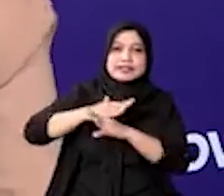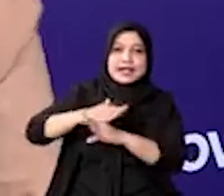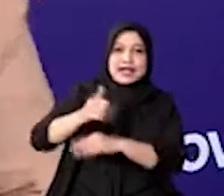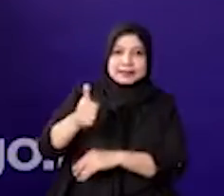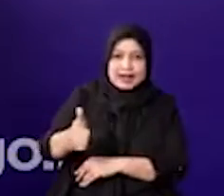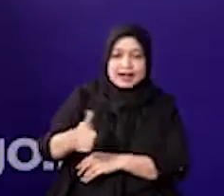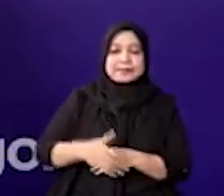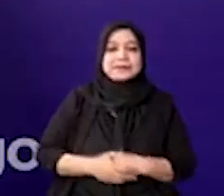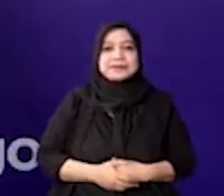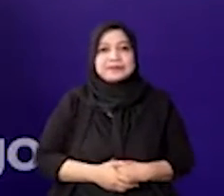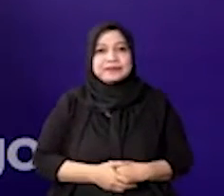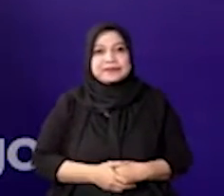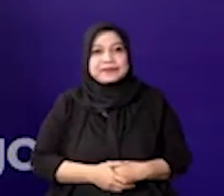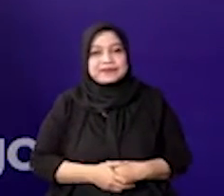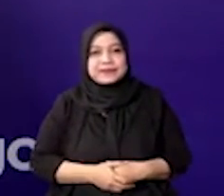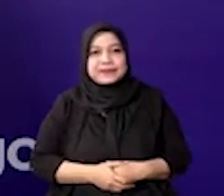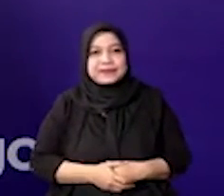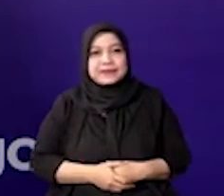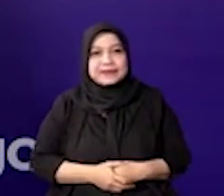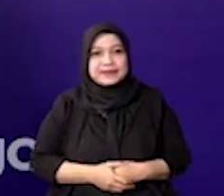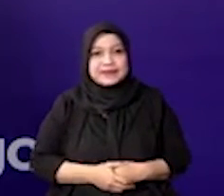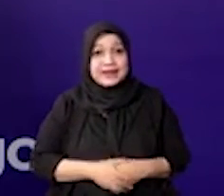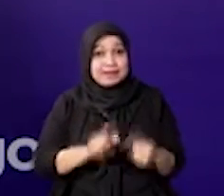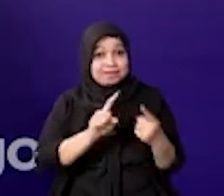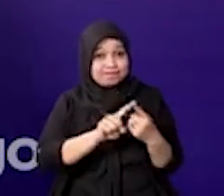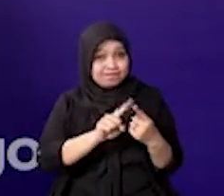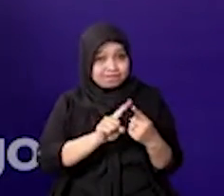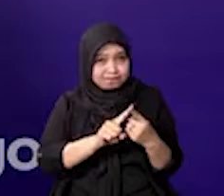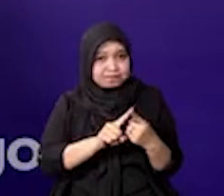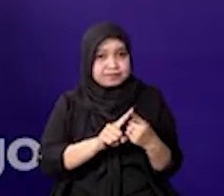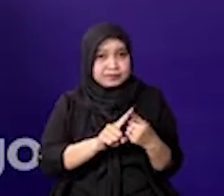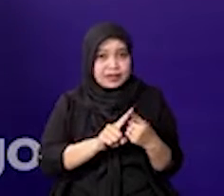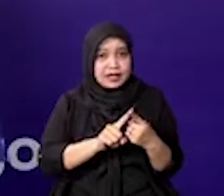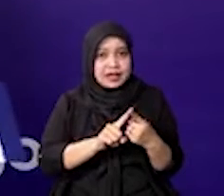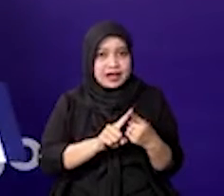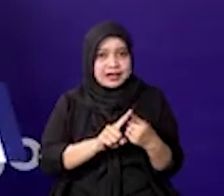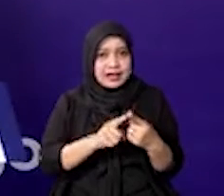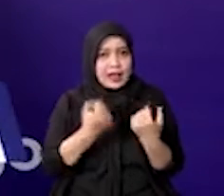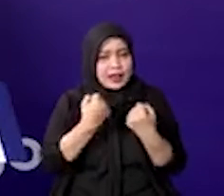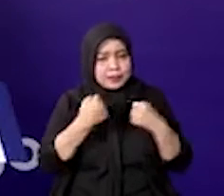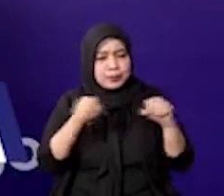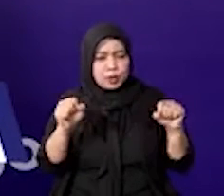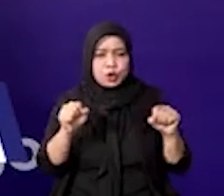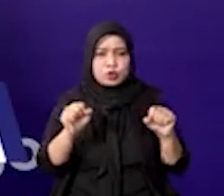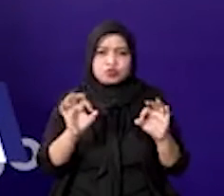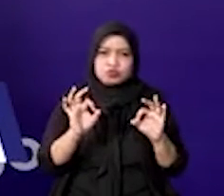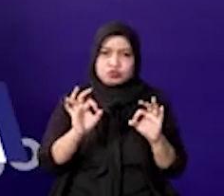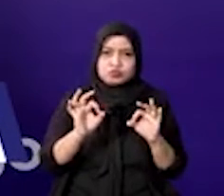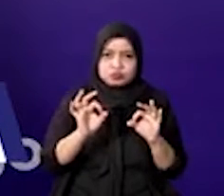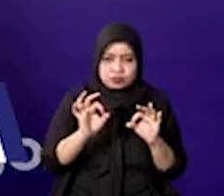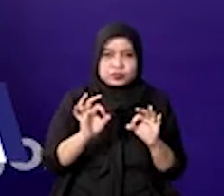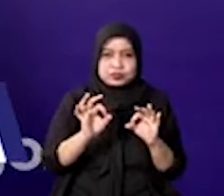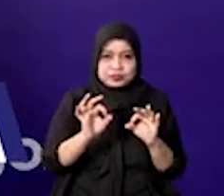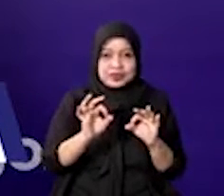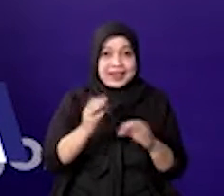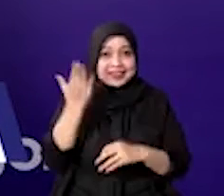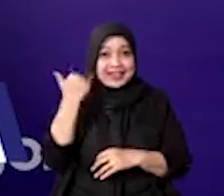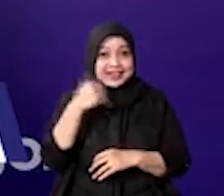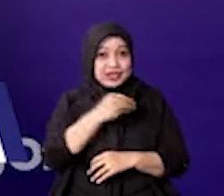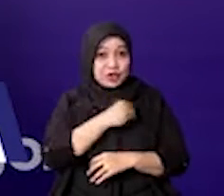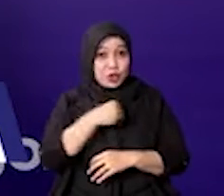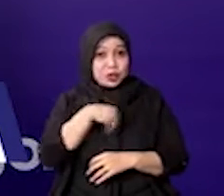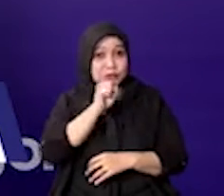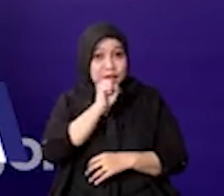penyebaran covid-19 yang pertama liburan silakan saja sesuai